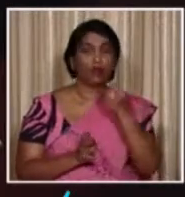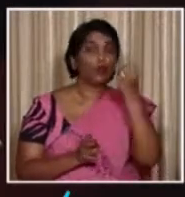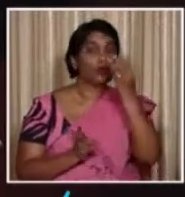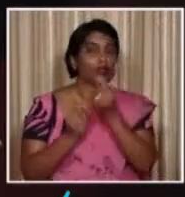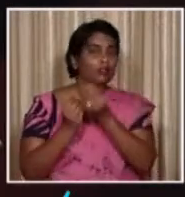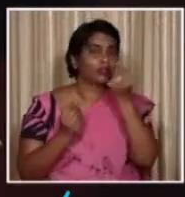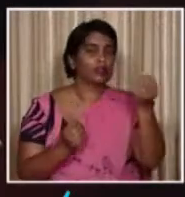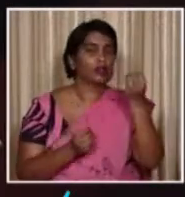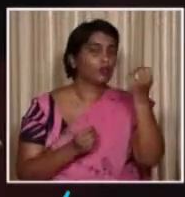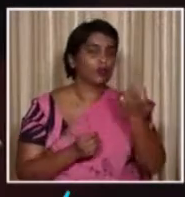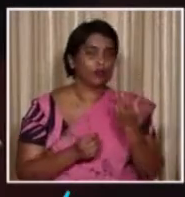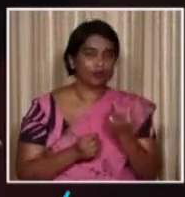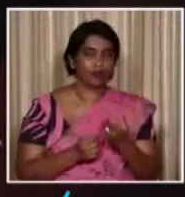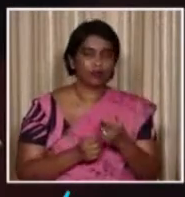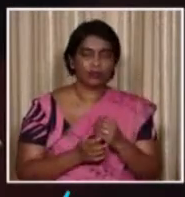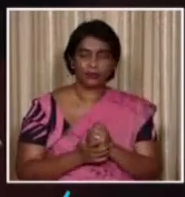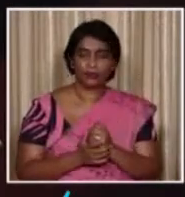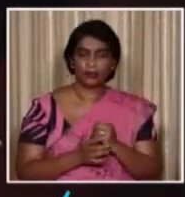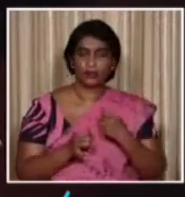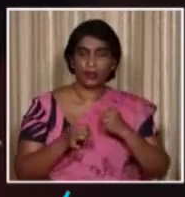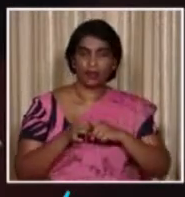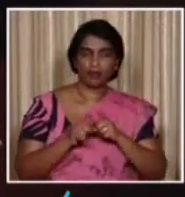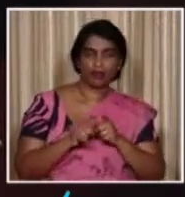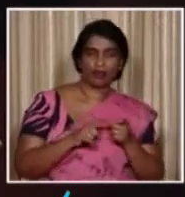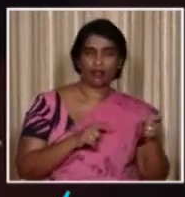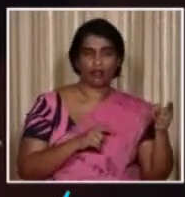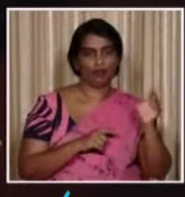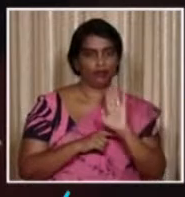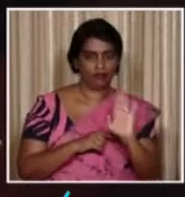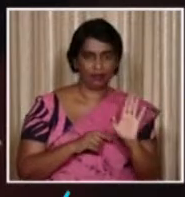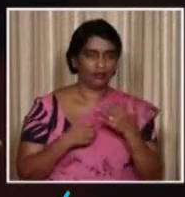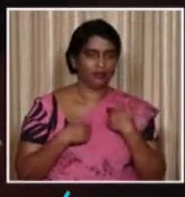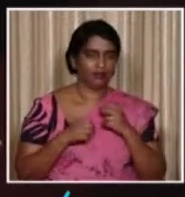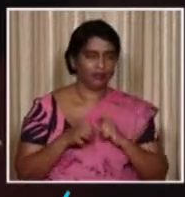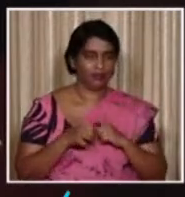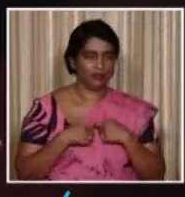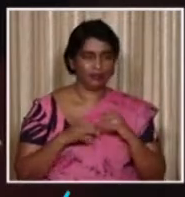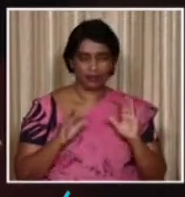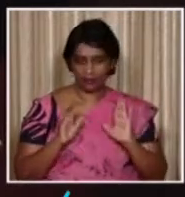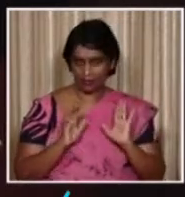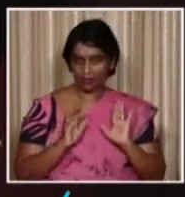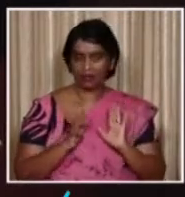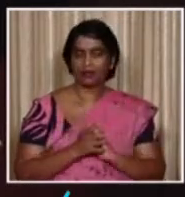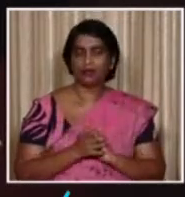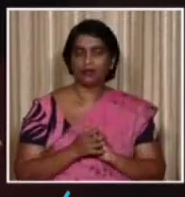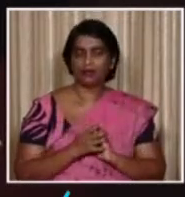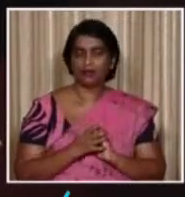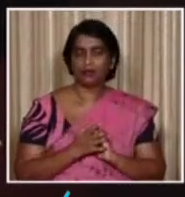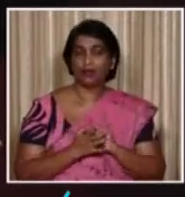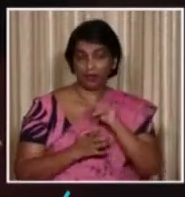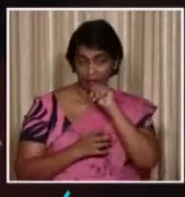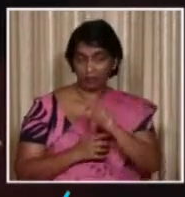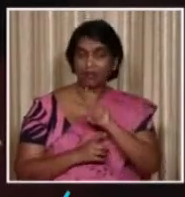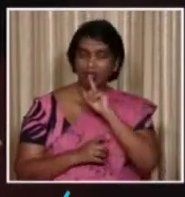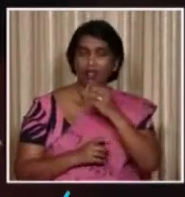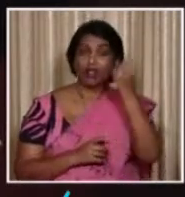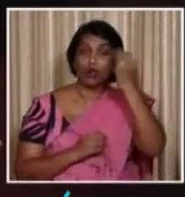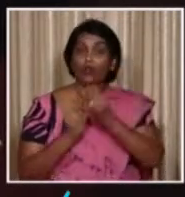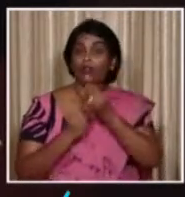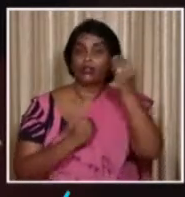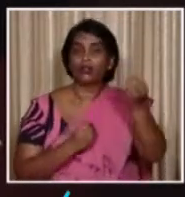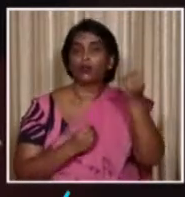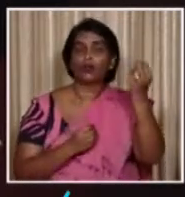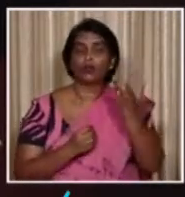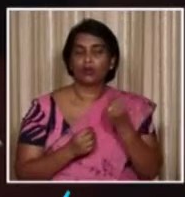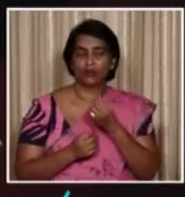මේක ලබලා දෙන්නේ ඔබතුමා ප්‍රශ්න වෙන පැත්තකට ගිනියන්න ගියා ඒක අපිට ප්‍රශ්නයක් නැහැ ආ ඔබතුමා පැහැදිලිව කියන්න කවද්ද මේක ලබලා දෙන්නේ